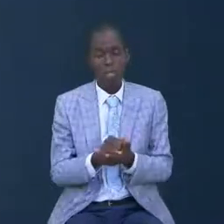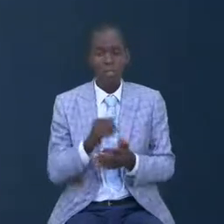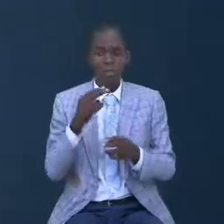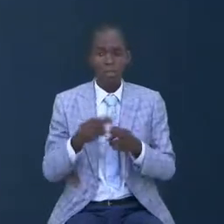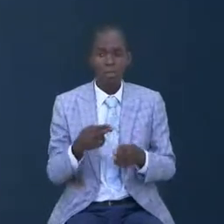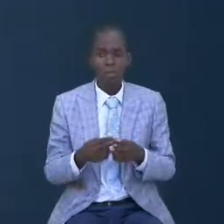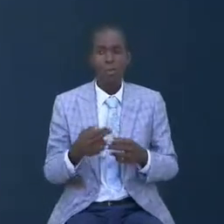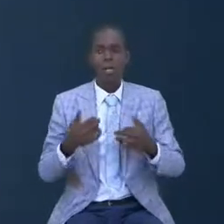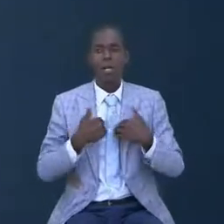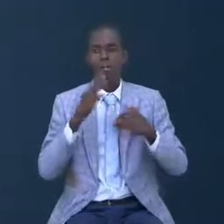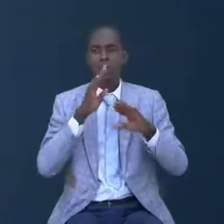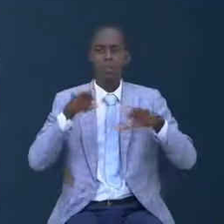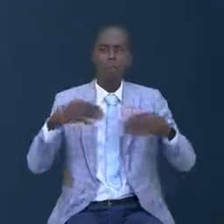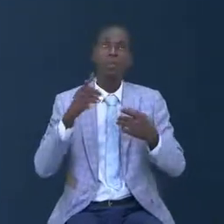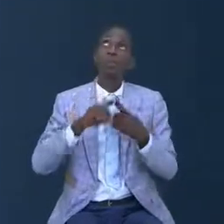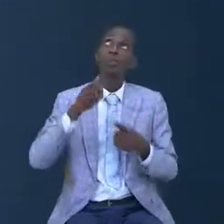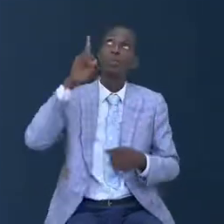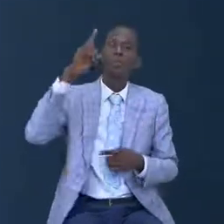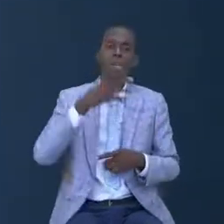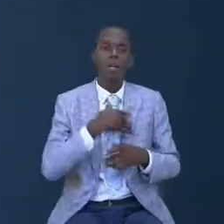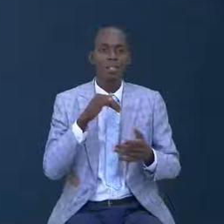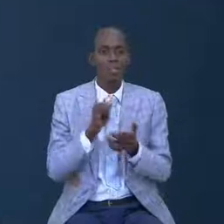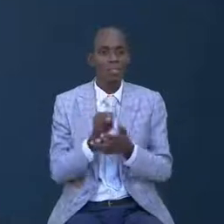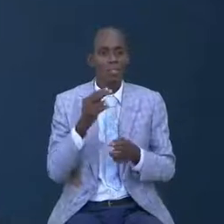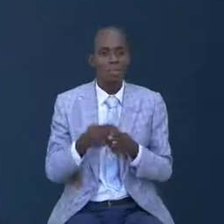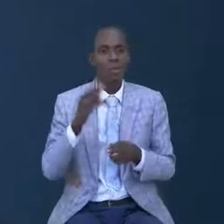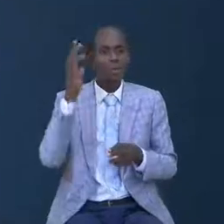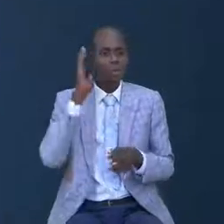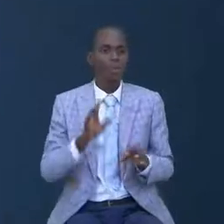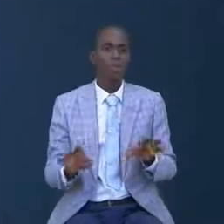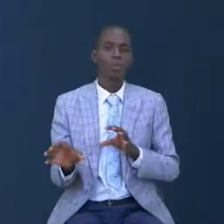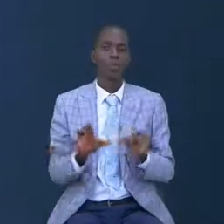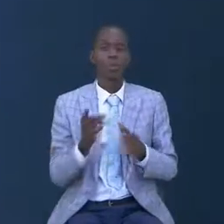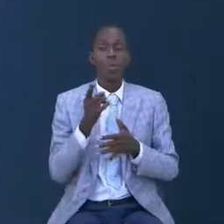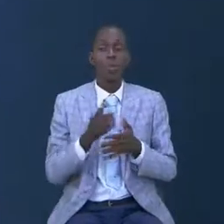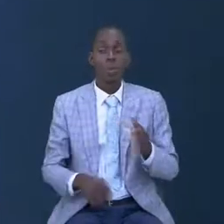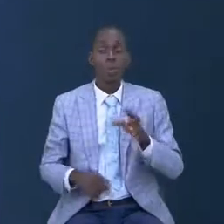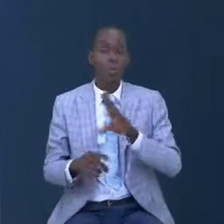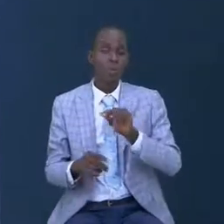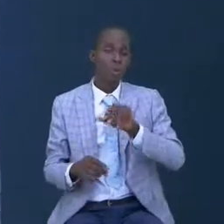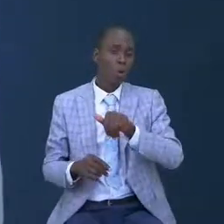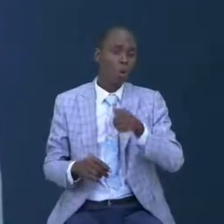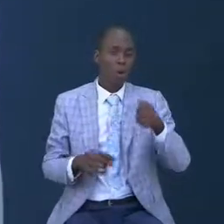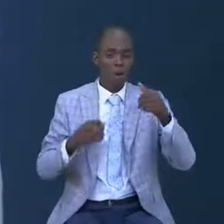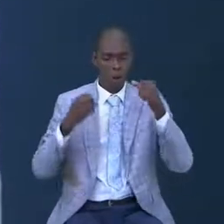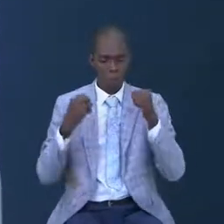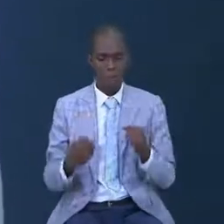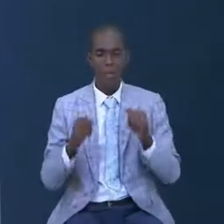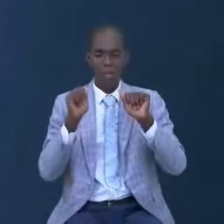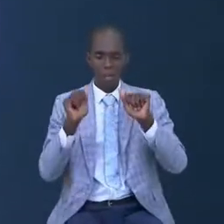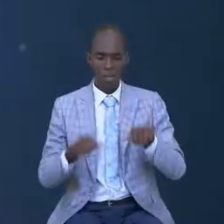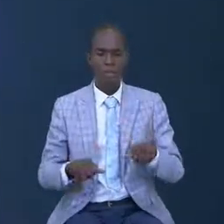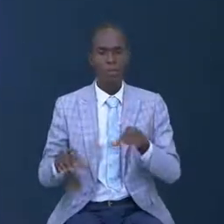que vous sachiez, que tu saches que ce nom-là lui a été donné. Et ce nom-là fera